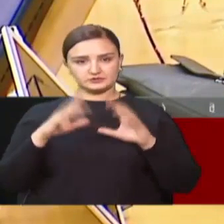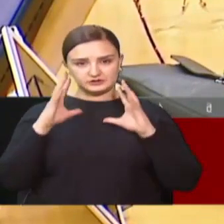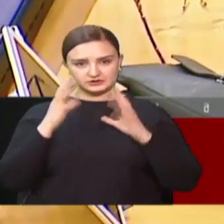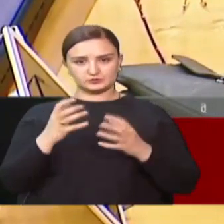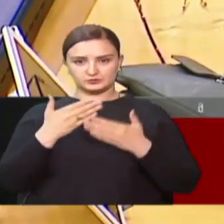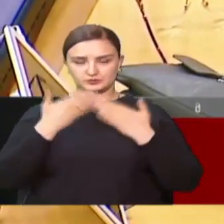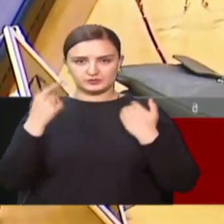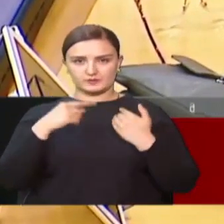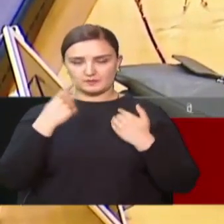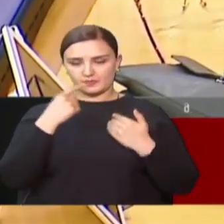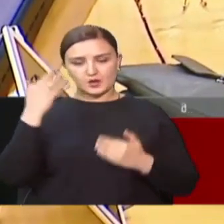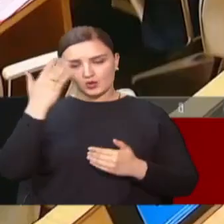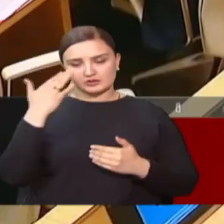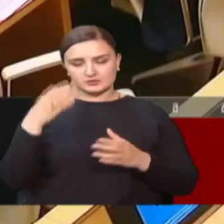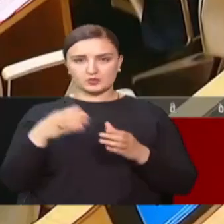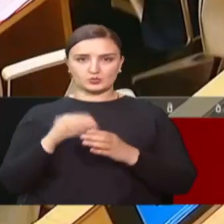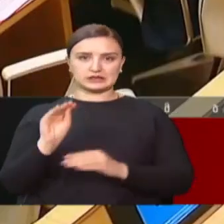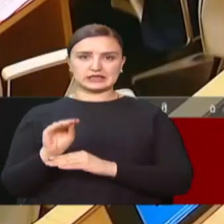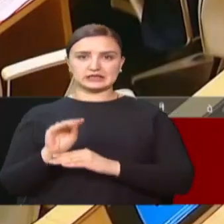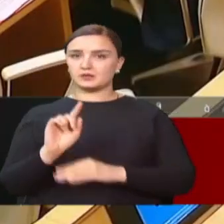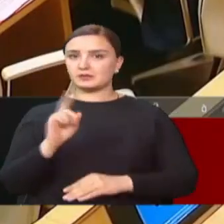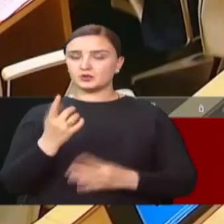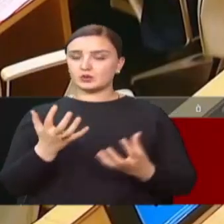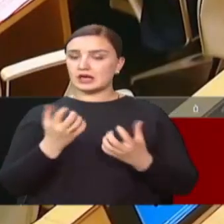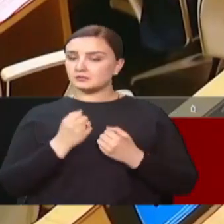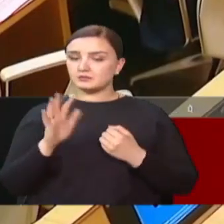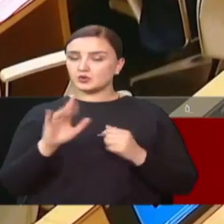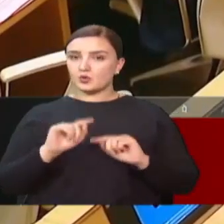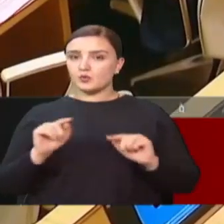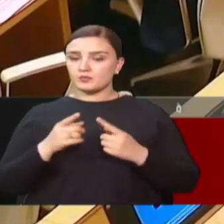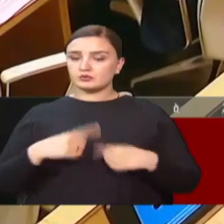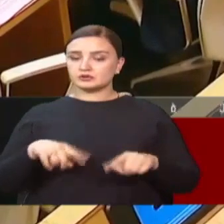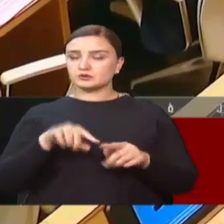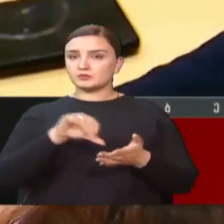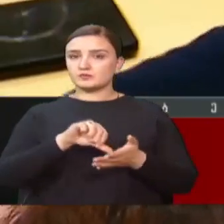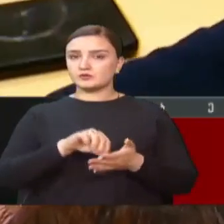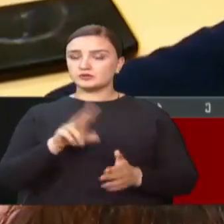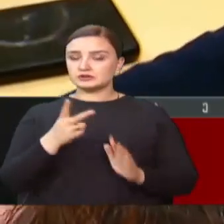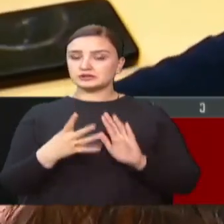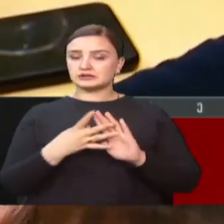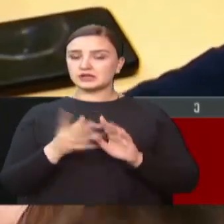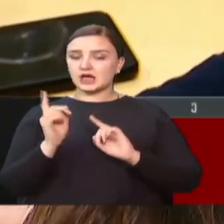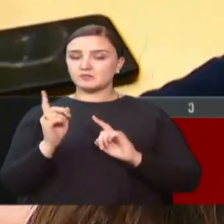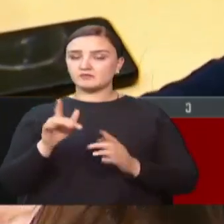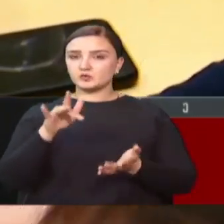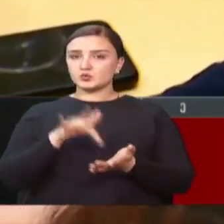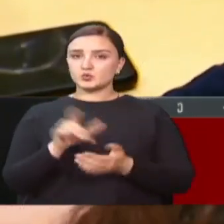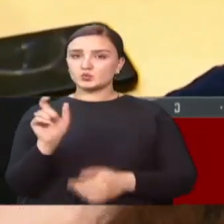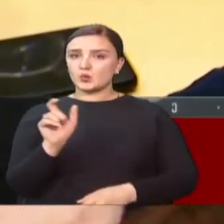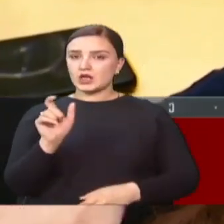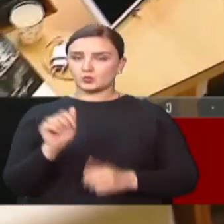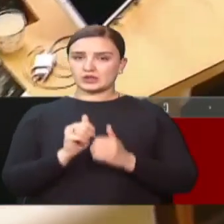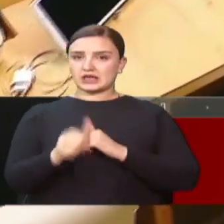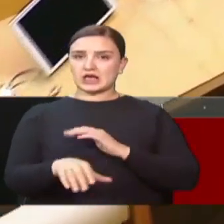არასერიოზულს უწოდებს და მართველ გუნდს აკრიტიკებს. Რატომ არ მიიღო ოპოზიცია მონაწილეობა 29 აპრილის შუალედურ და